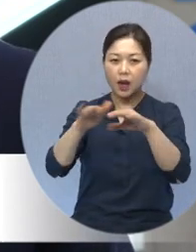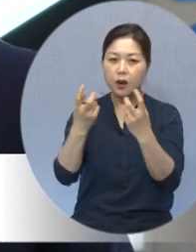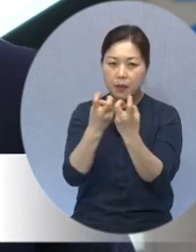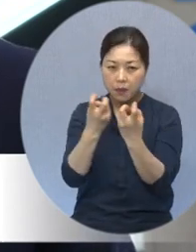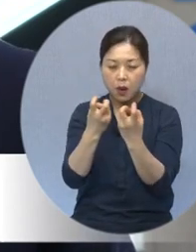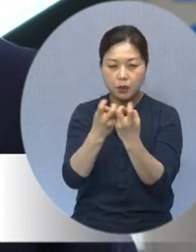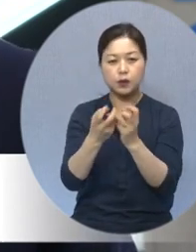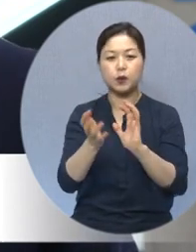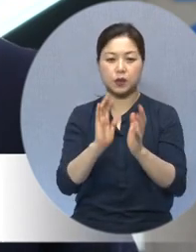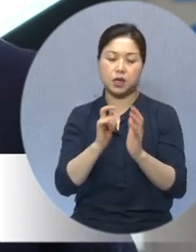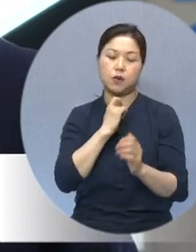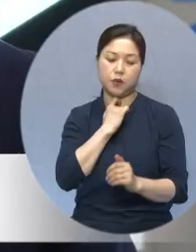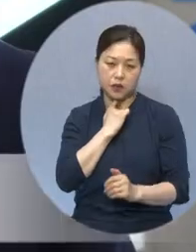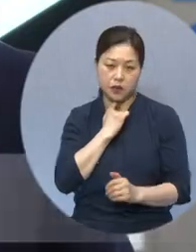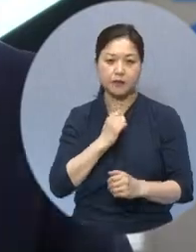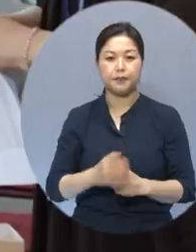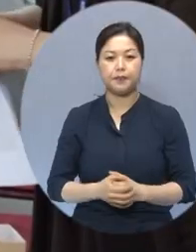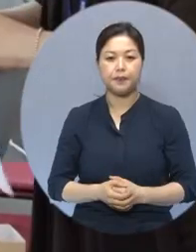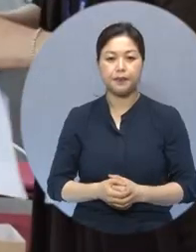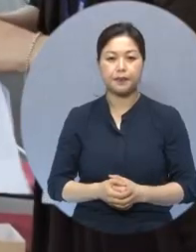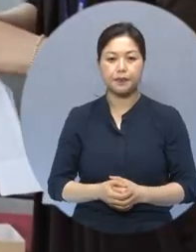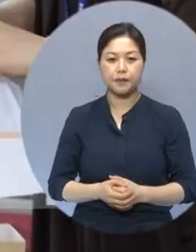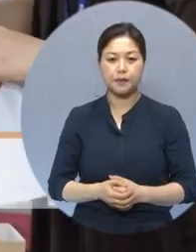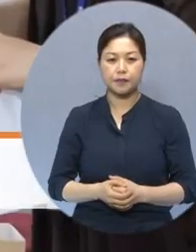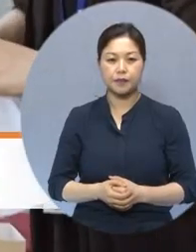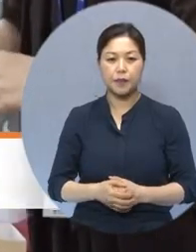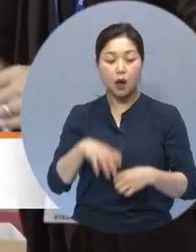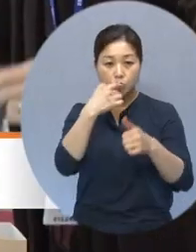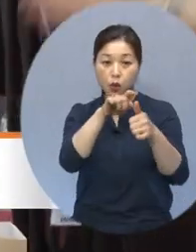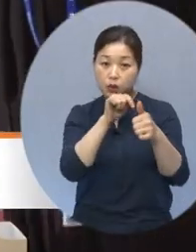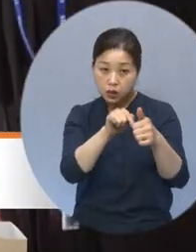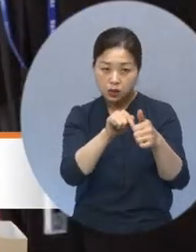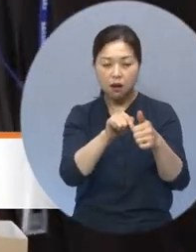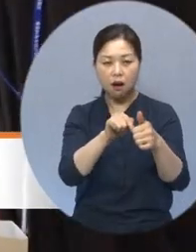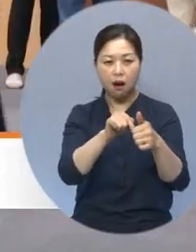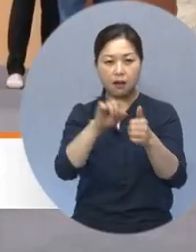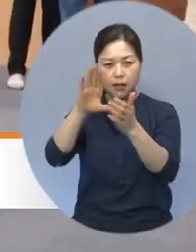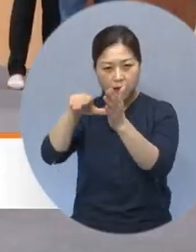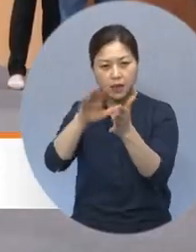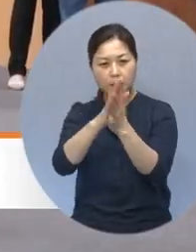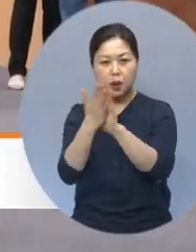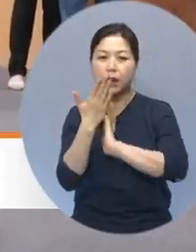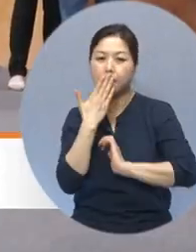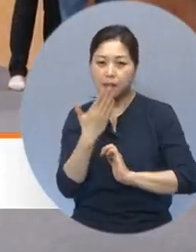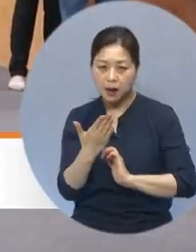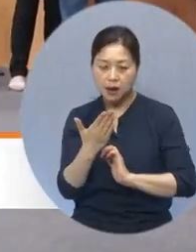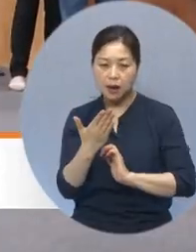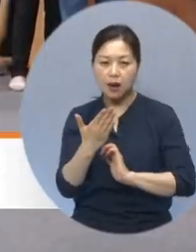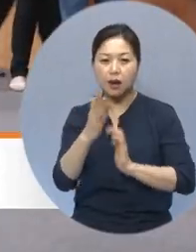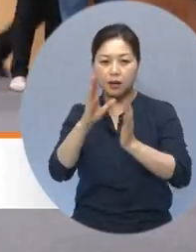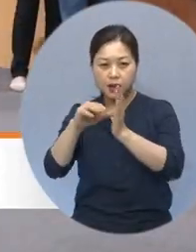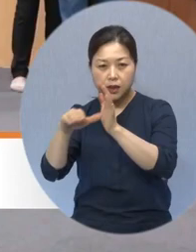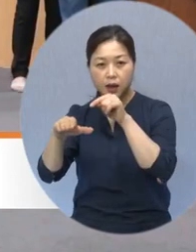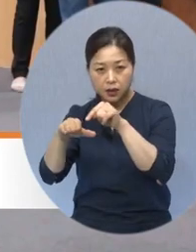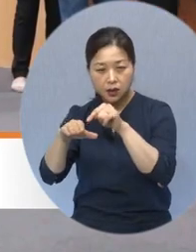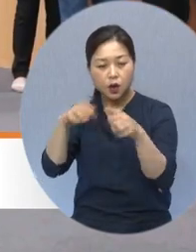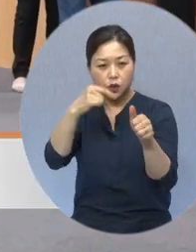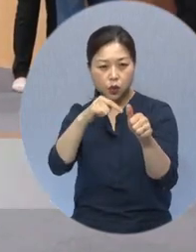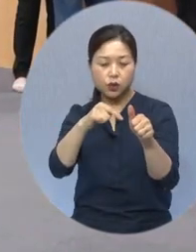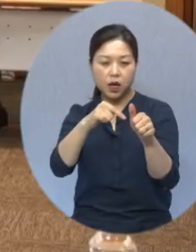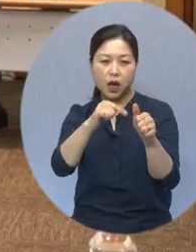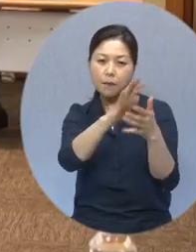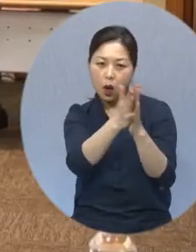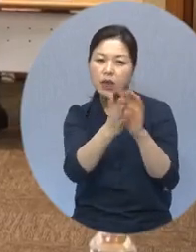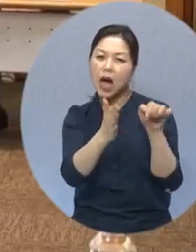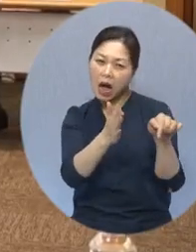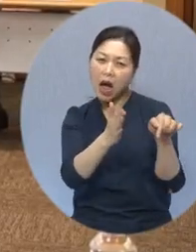대해서 함께 논의가 됐으면 좋겠다는 생각이 듭니다. 교육은 시대를 변화시키고 시대는 교육의 변화를